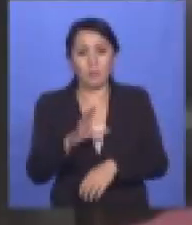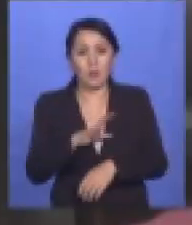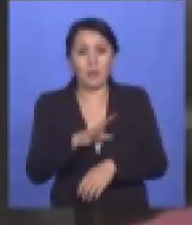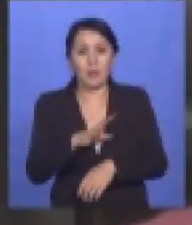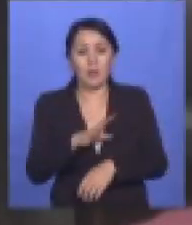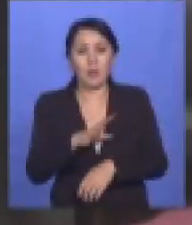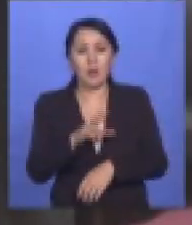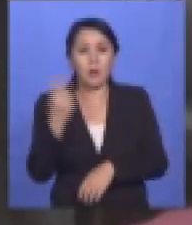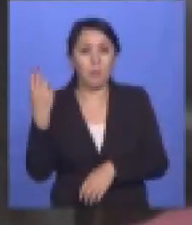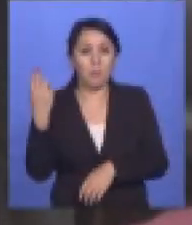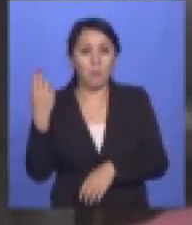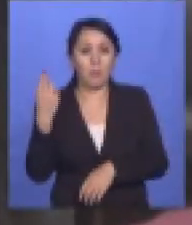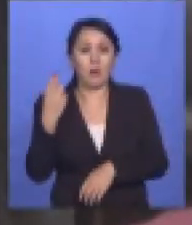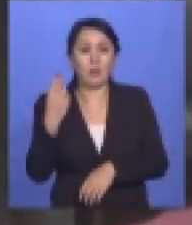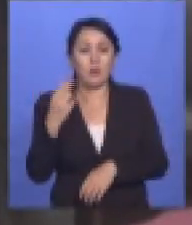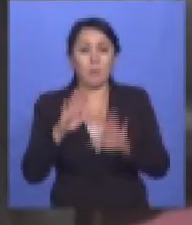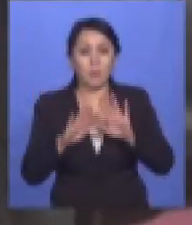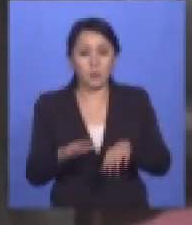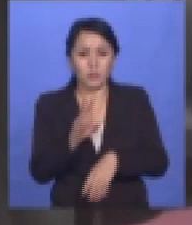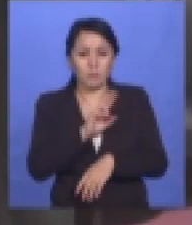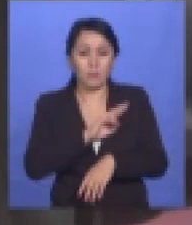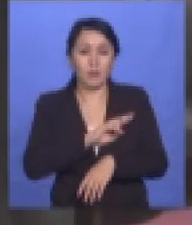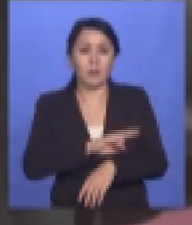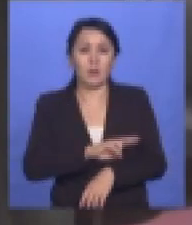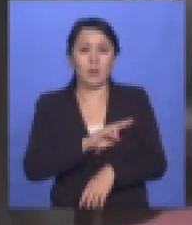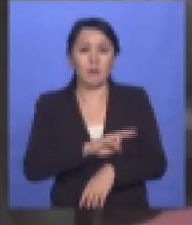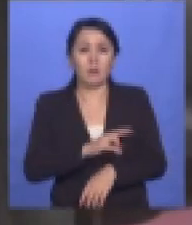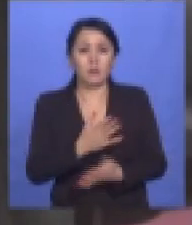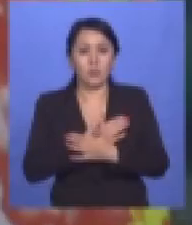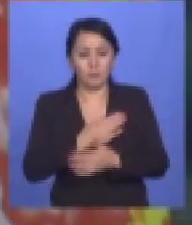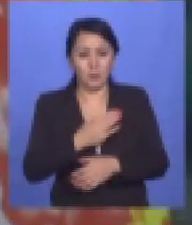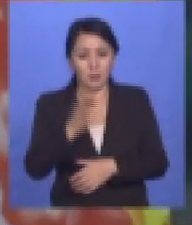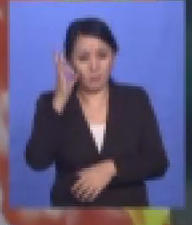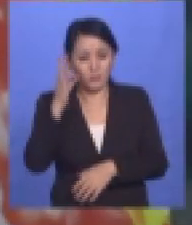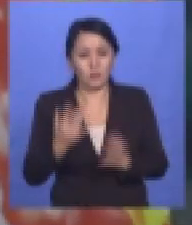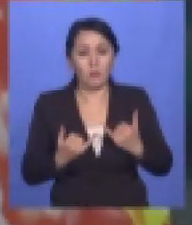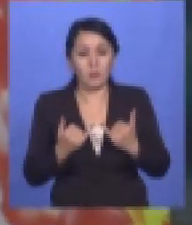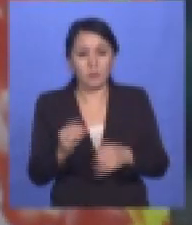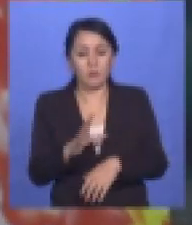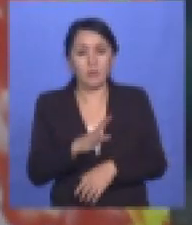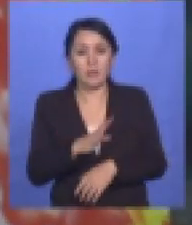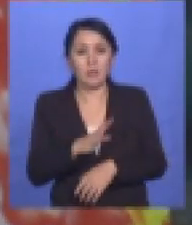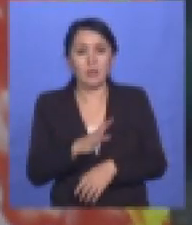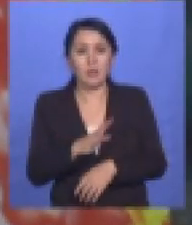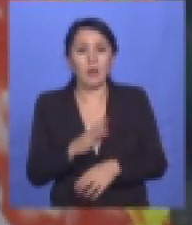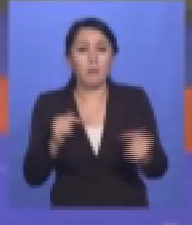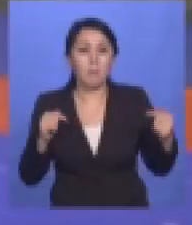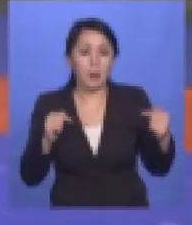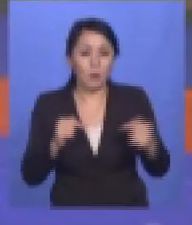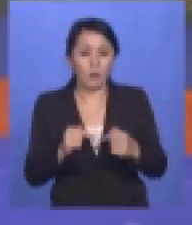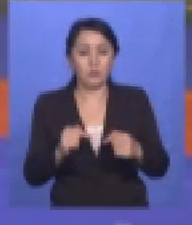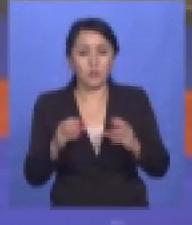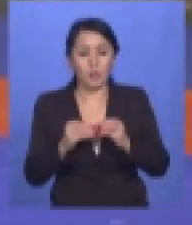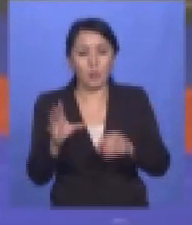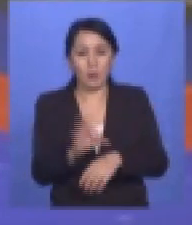Жарыс қызметтік борышын өтеу барысында қаза тапқан азаматтық қорғаныс қызметкерлерін еске алу құрметіне өткізілді. Бәсекеде кілемге еліміздің